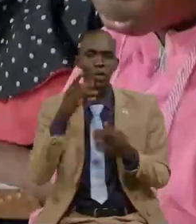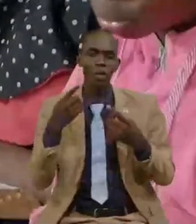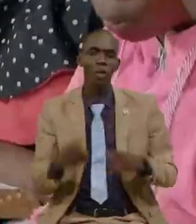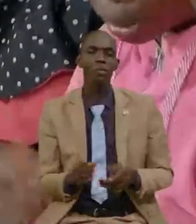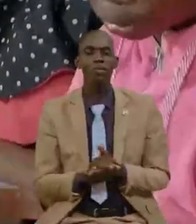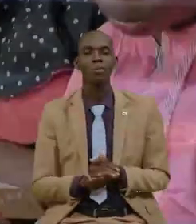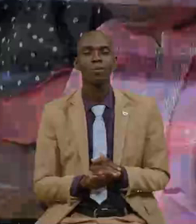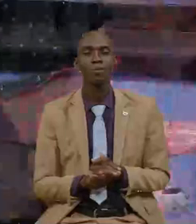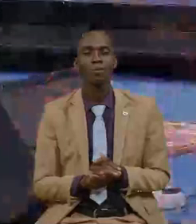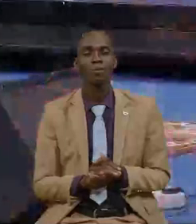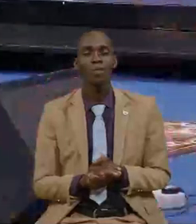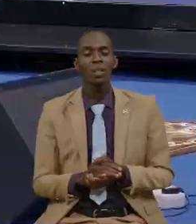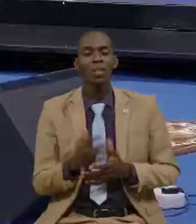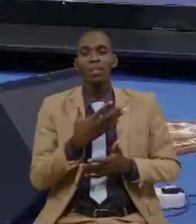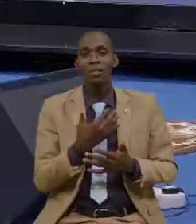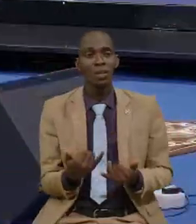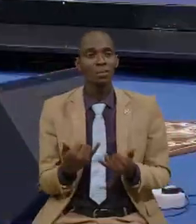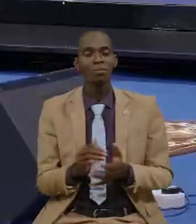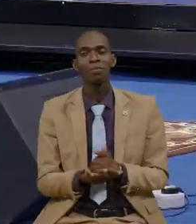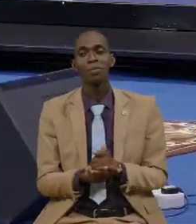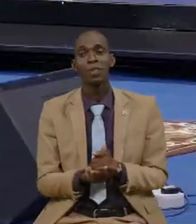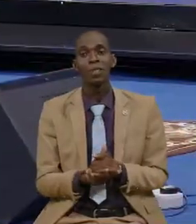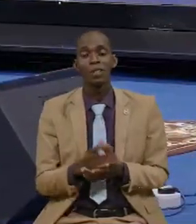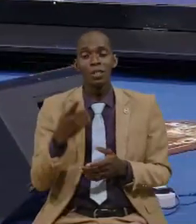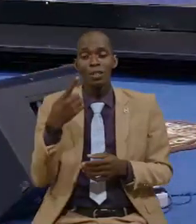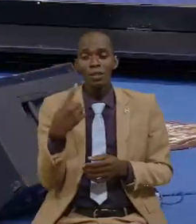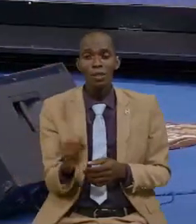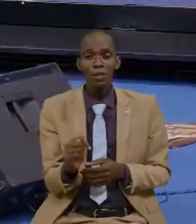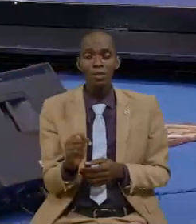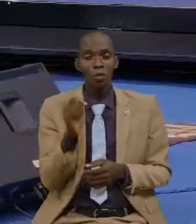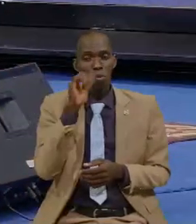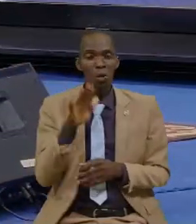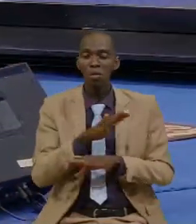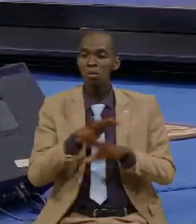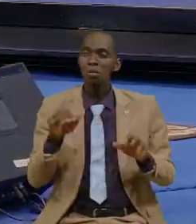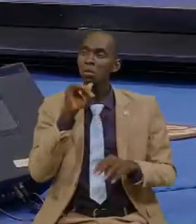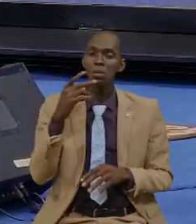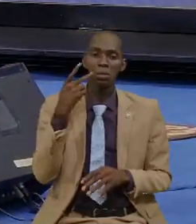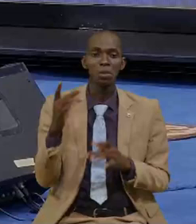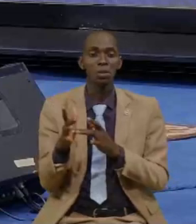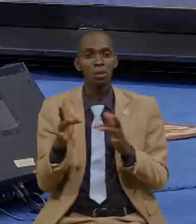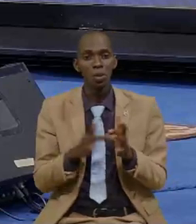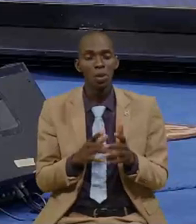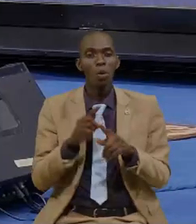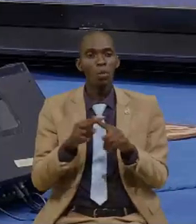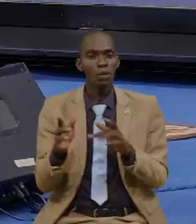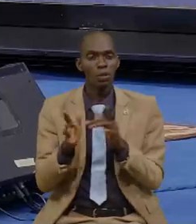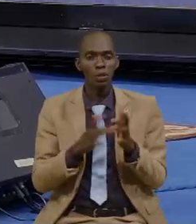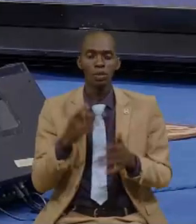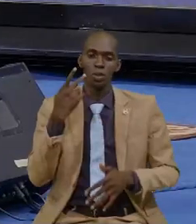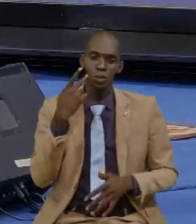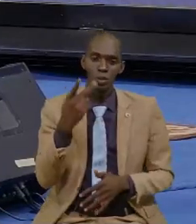de bon vous arrivera. N'attendez pas à le voir, la femme ne l'a pas vu, mais